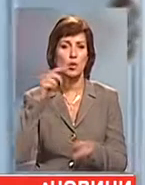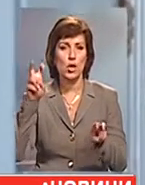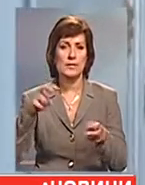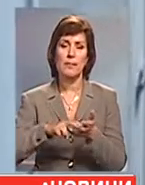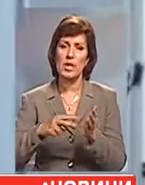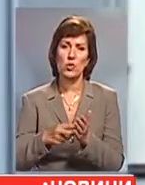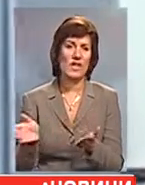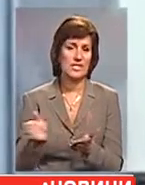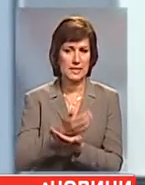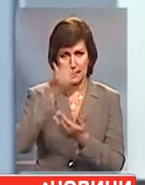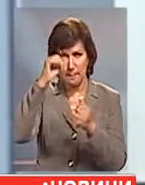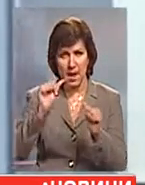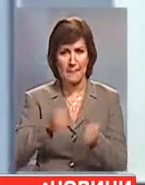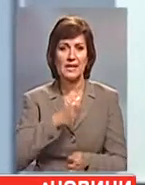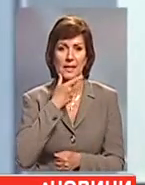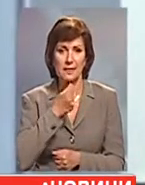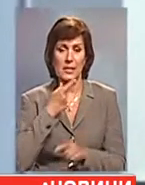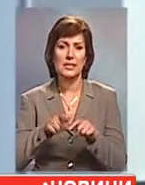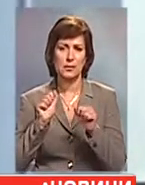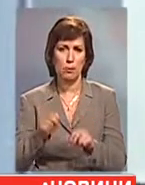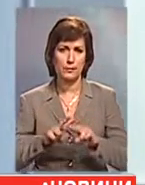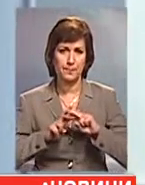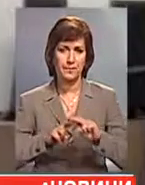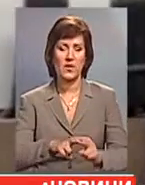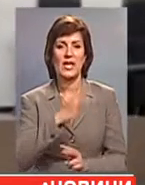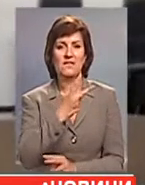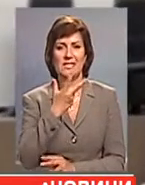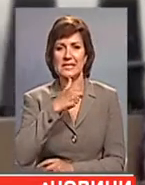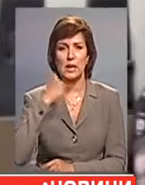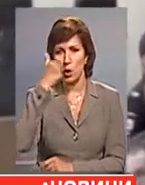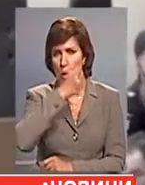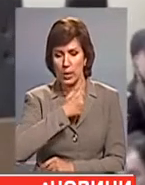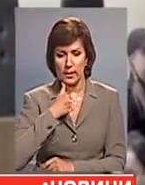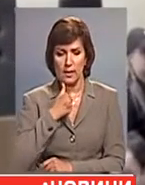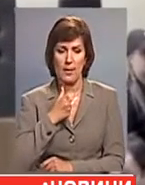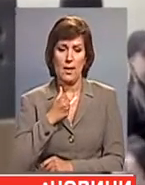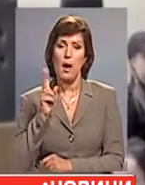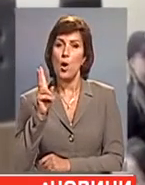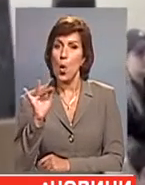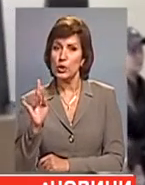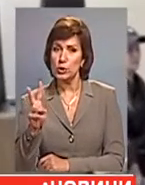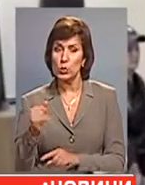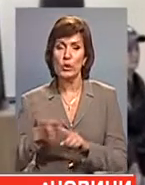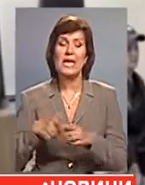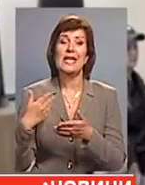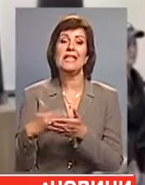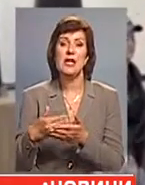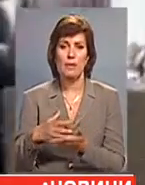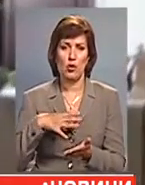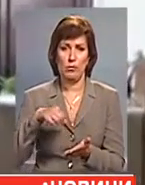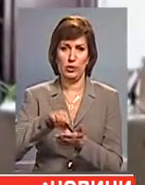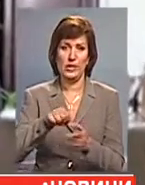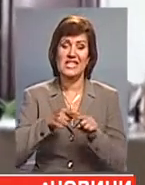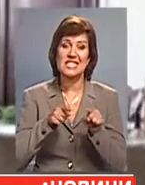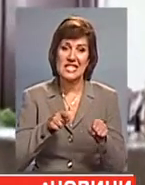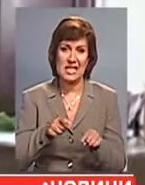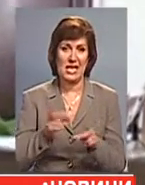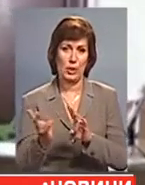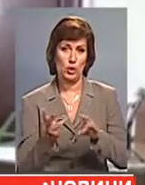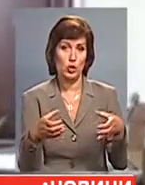знести пам'ятник Леніну. За це його можуть засудити на 23 роки ув'язнення. Кольченко, який нібито був членом цієї